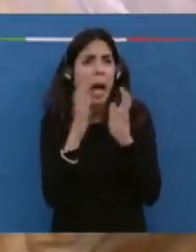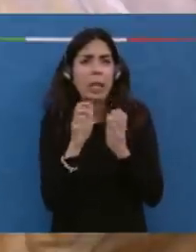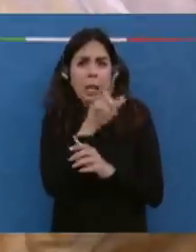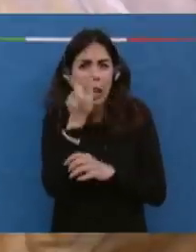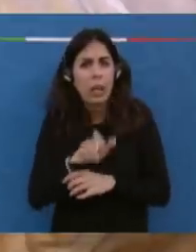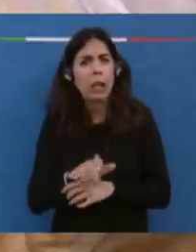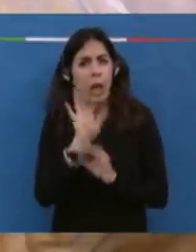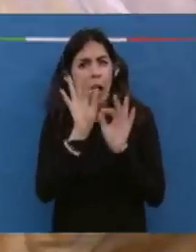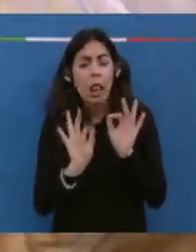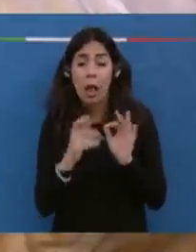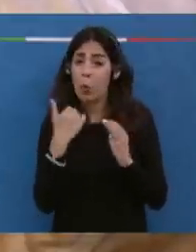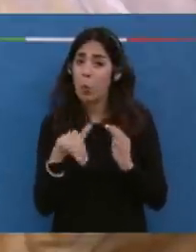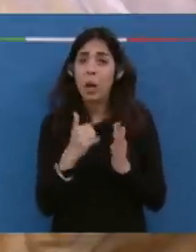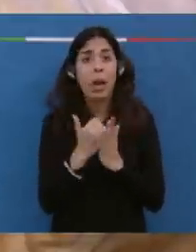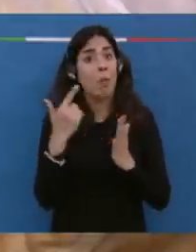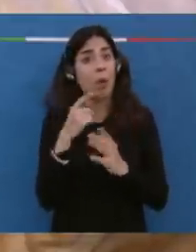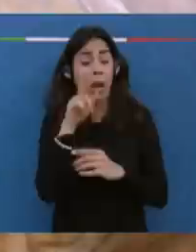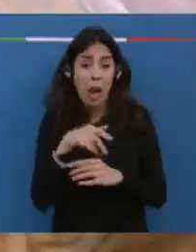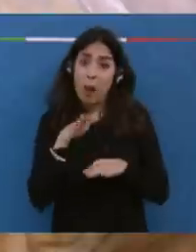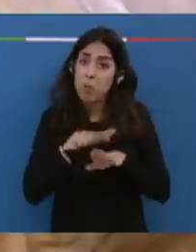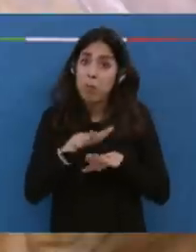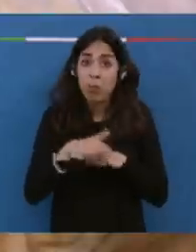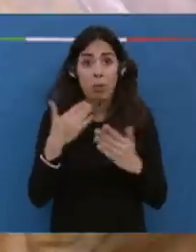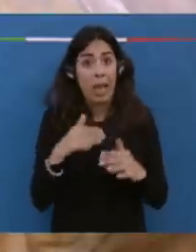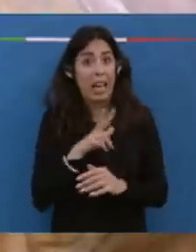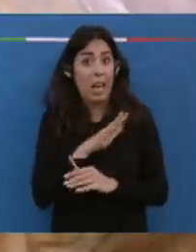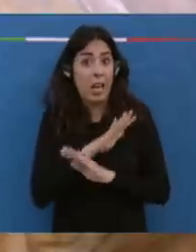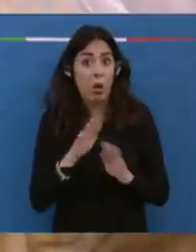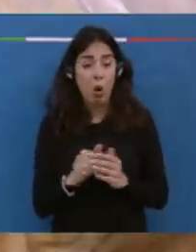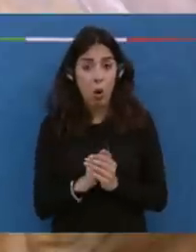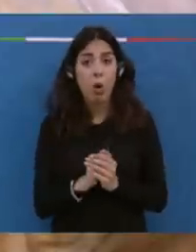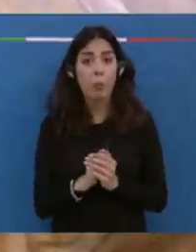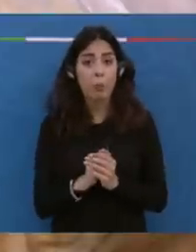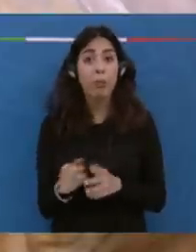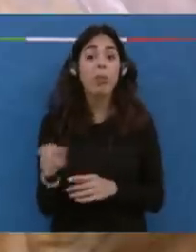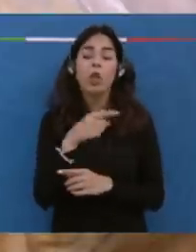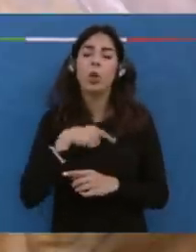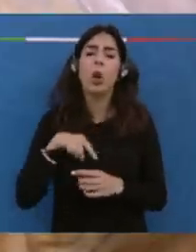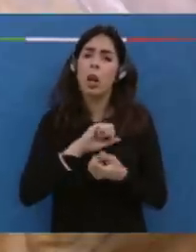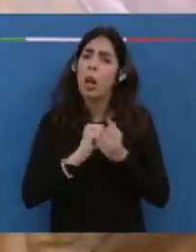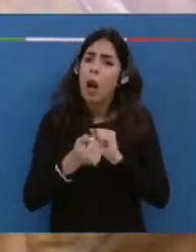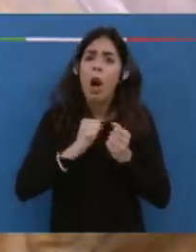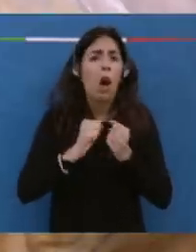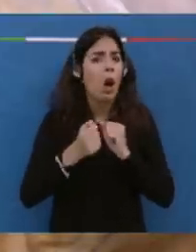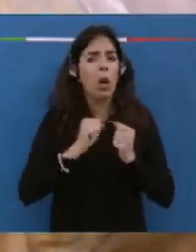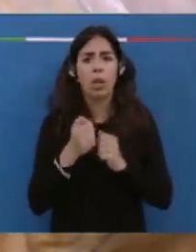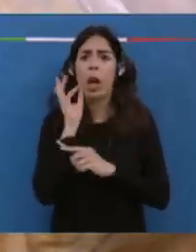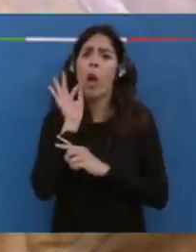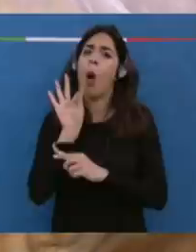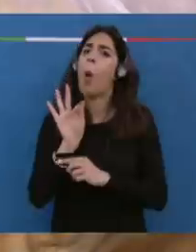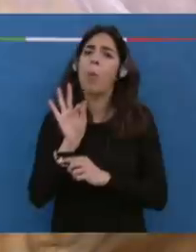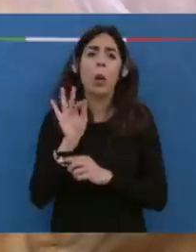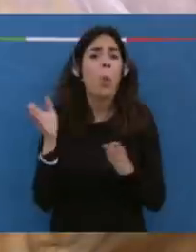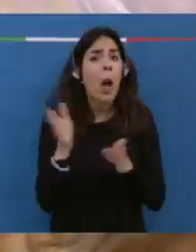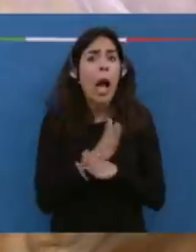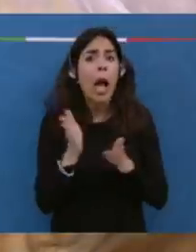e hanno una ricca esperienza e noi faremo di tutto per eliminare qualsiasi ostacolo